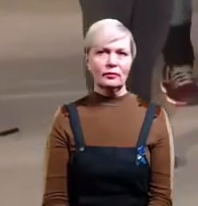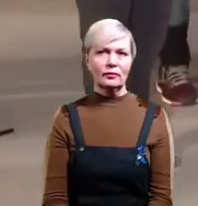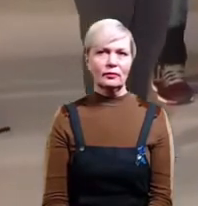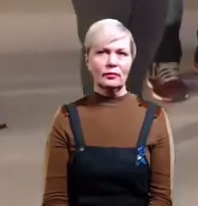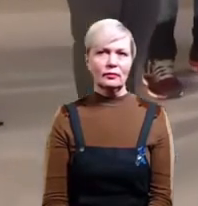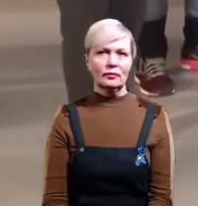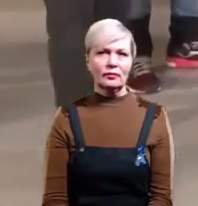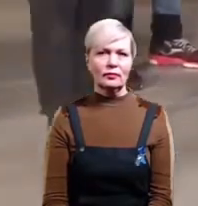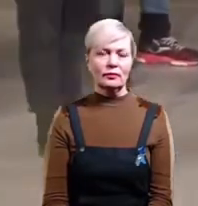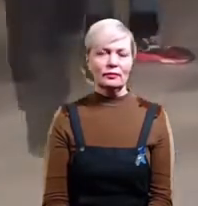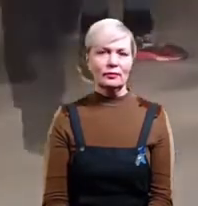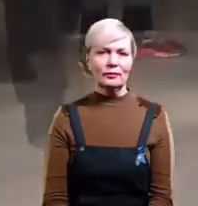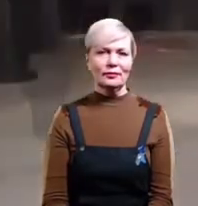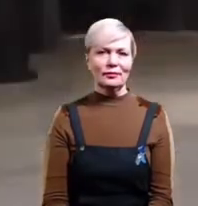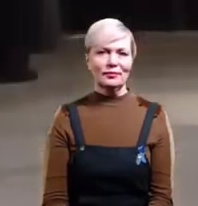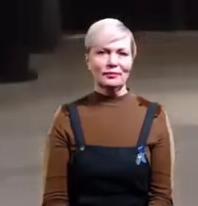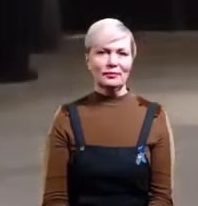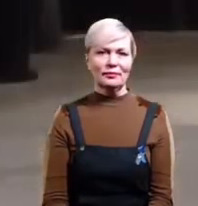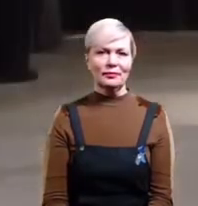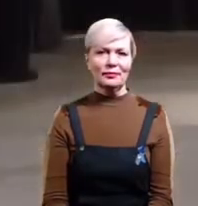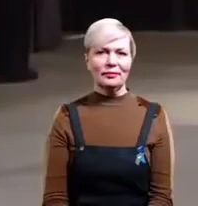Окей, спасибо.